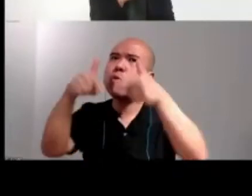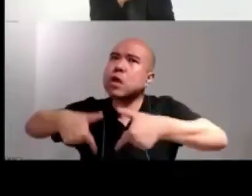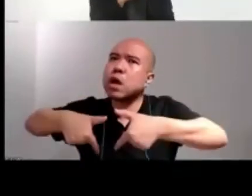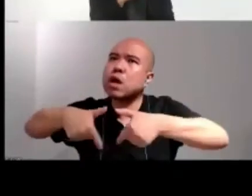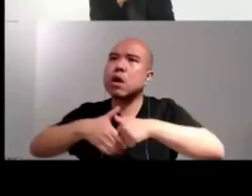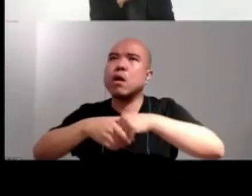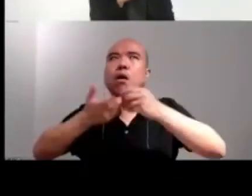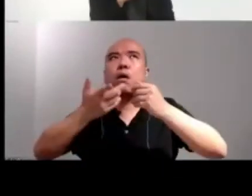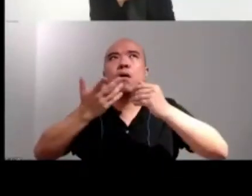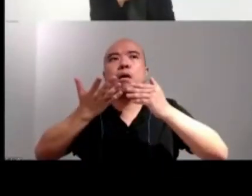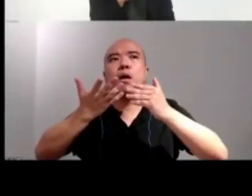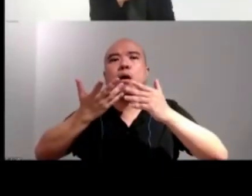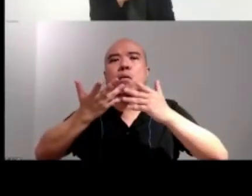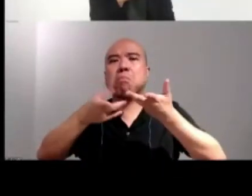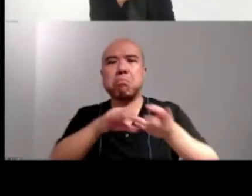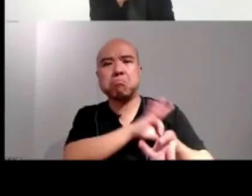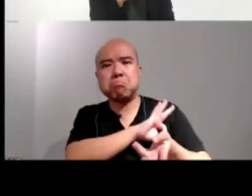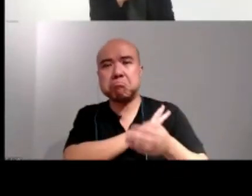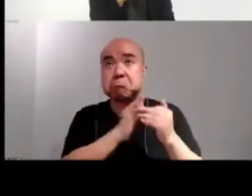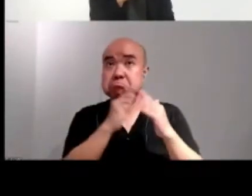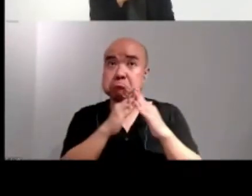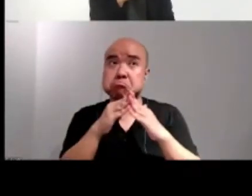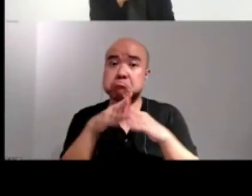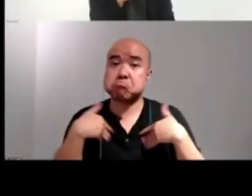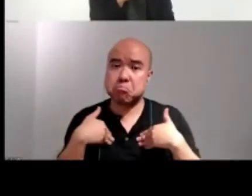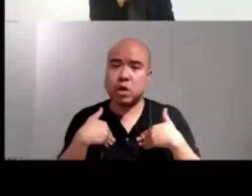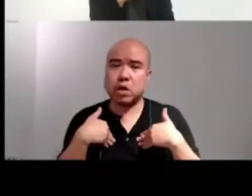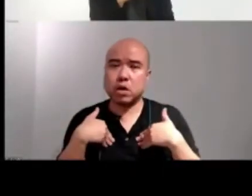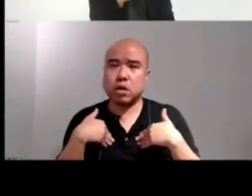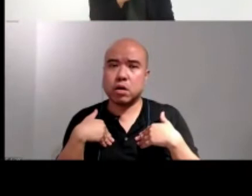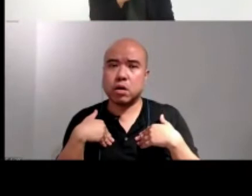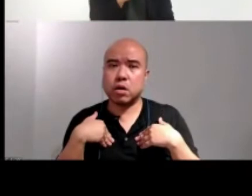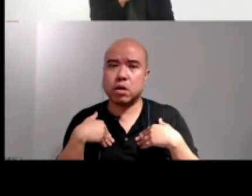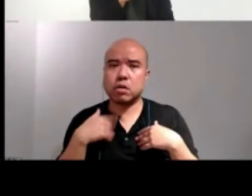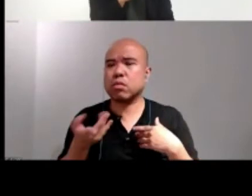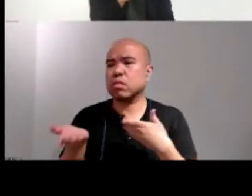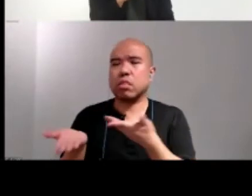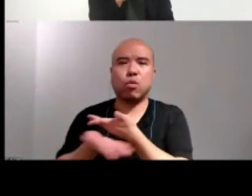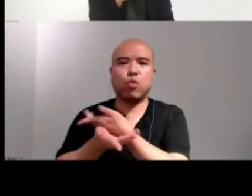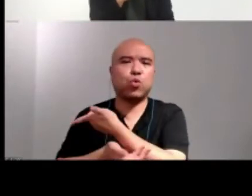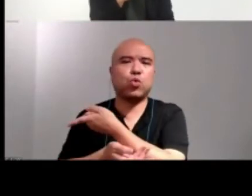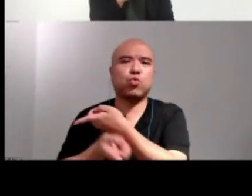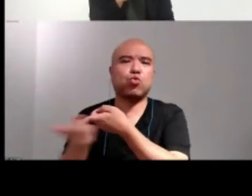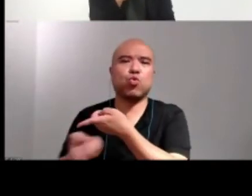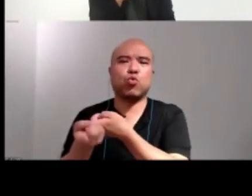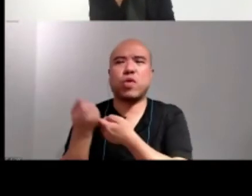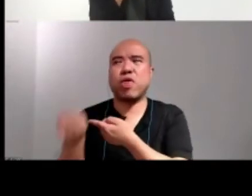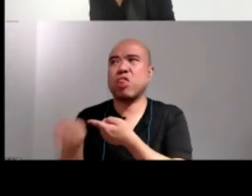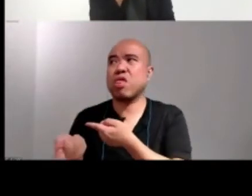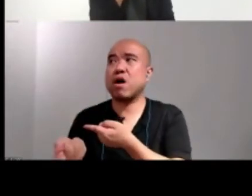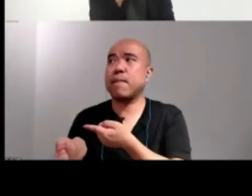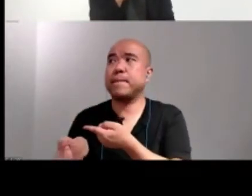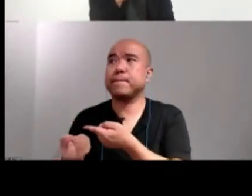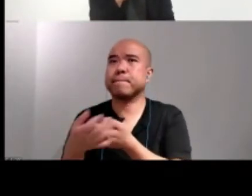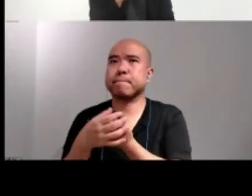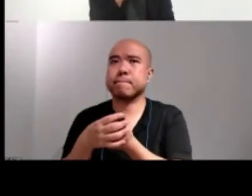啦？但係劏房户嗰個居住條件其實可能更加簡單，因為佢哋全部都達唔到，所以最後佢